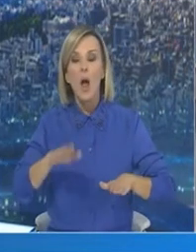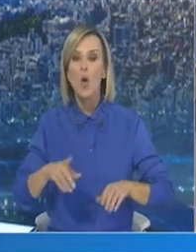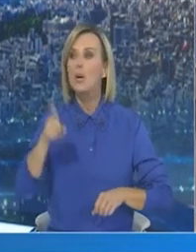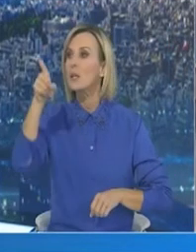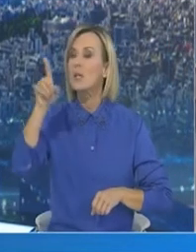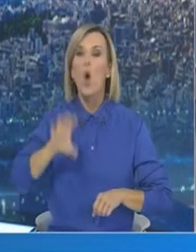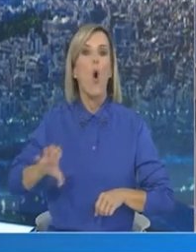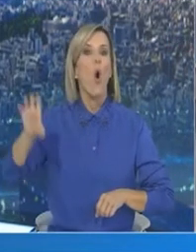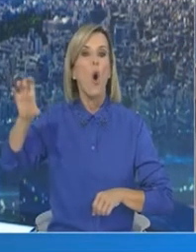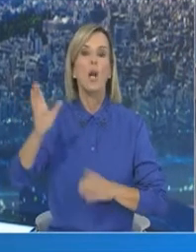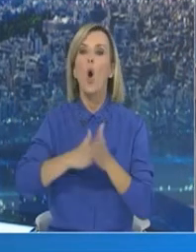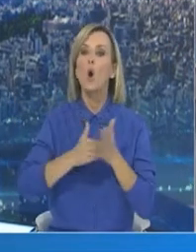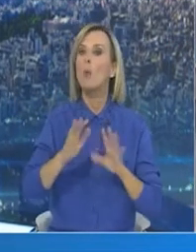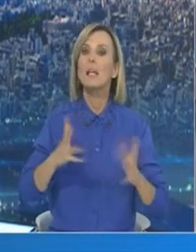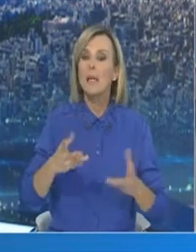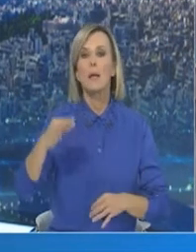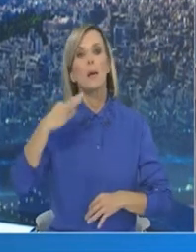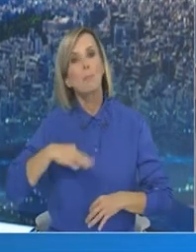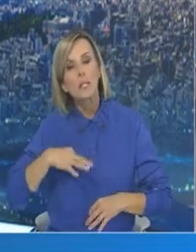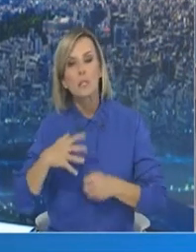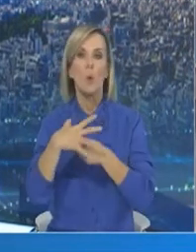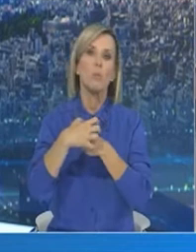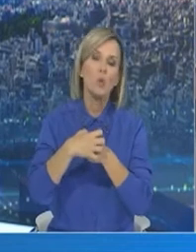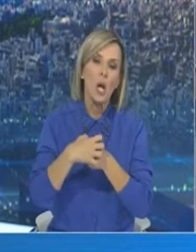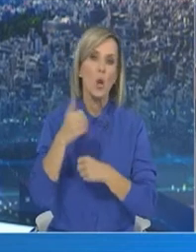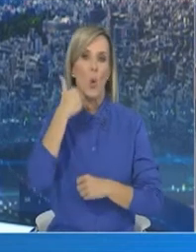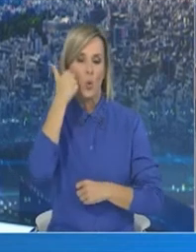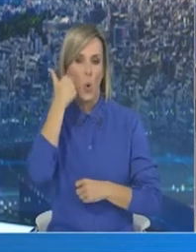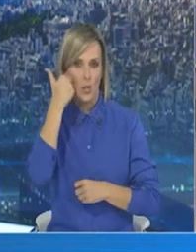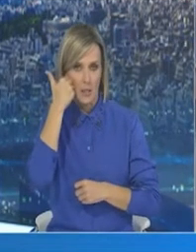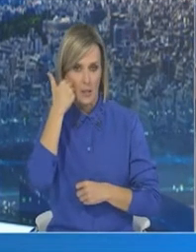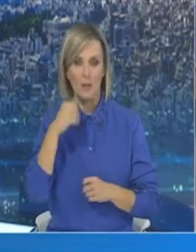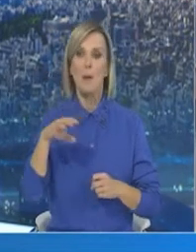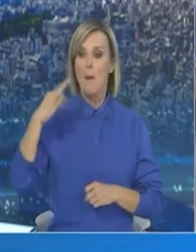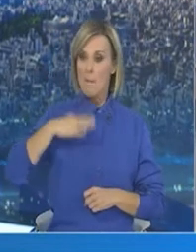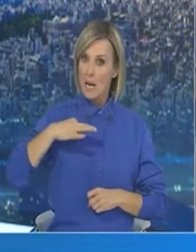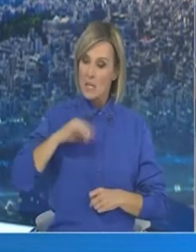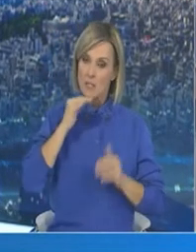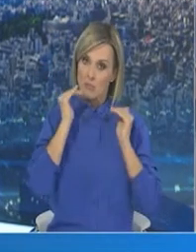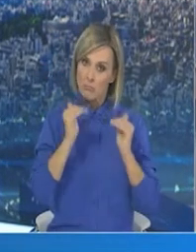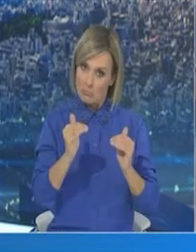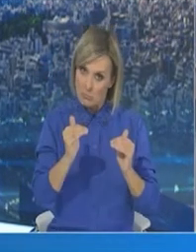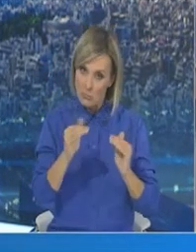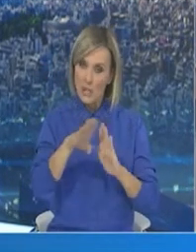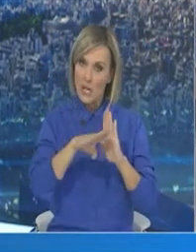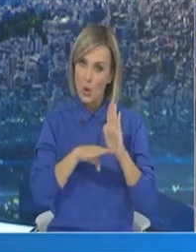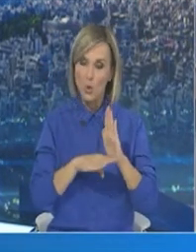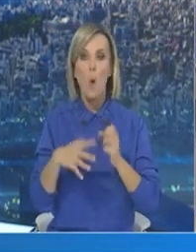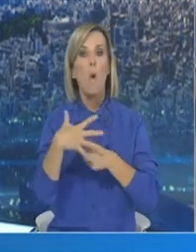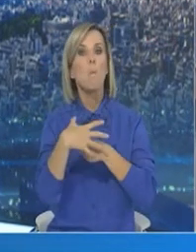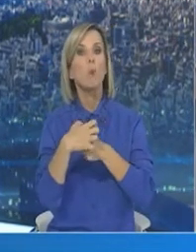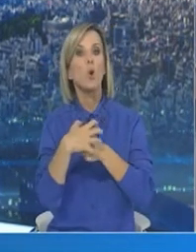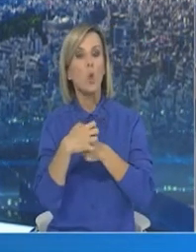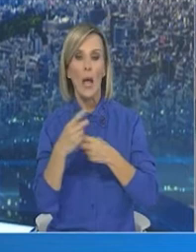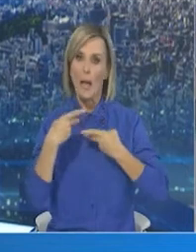πράσινη, πορτοκαλί και κόκκινη. Για τις πράσινες να ισχύουν υφιστάμενοι κανόνες. Για τις δε πορτοκαλί χώρες να επιτρέπεται είσοδο σε